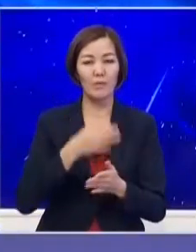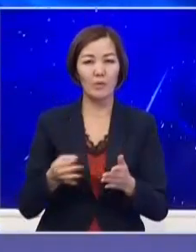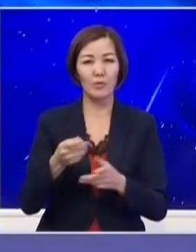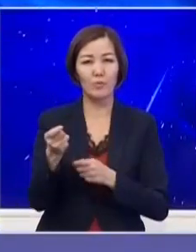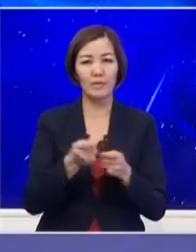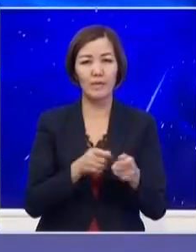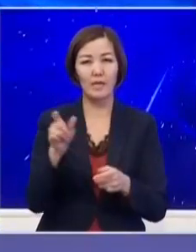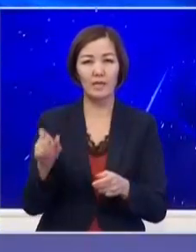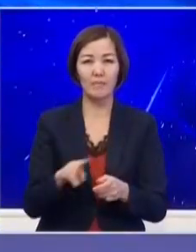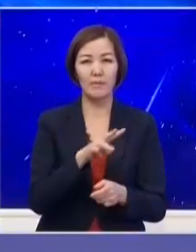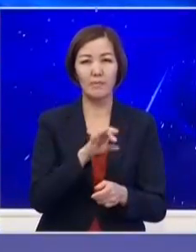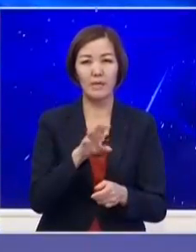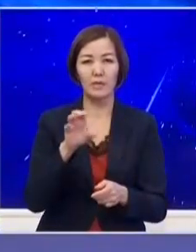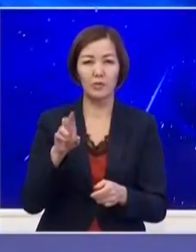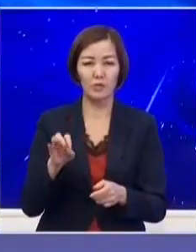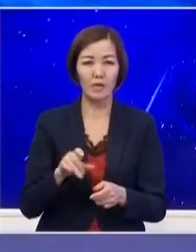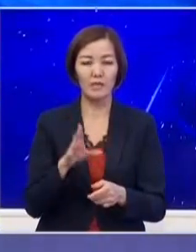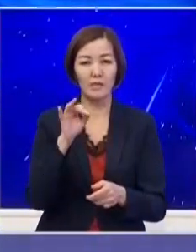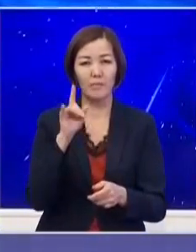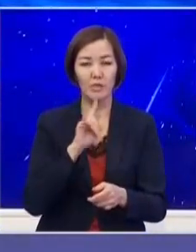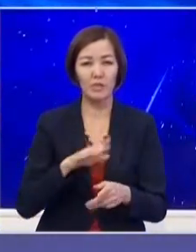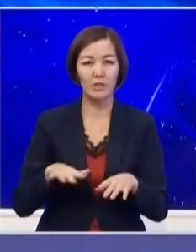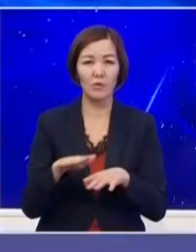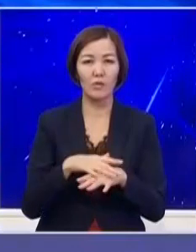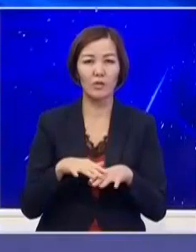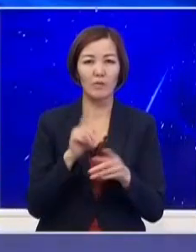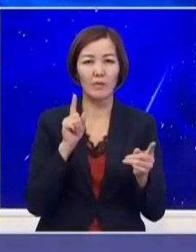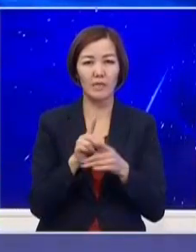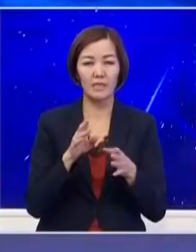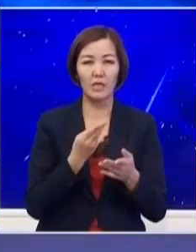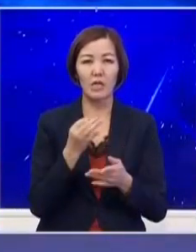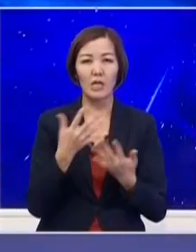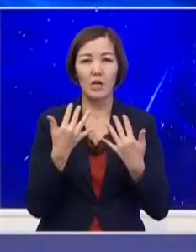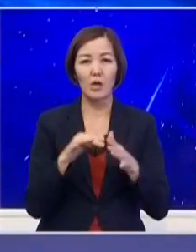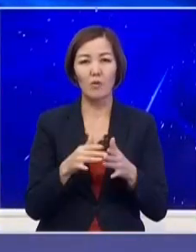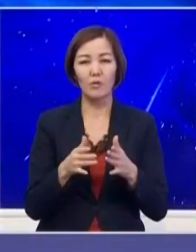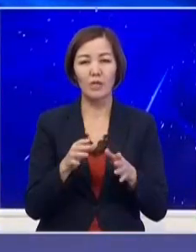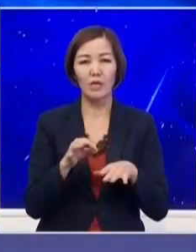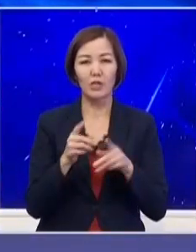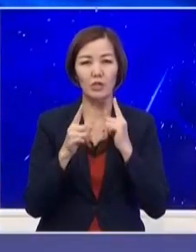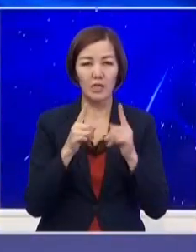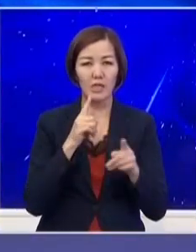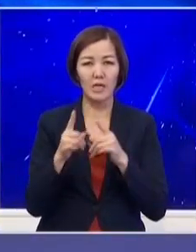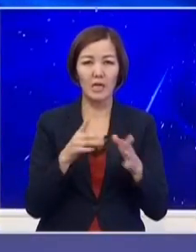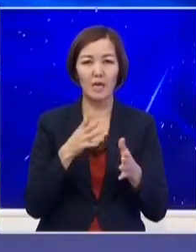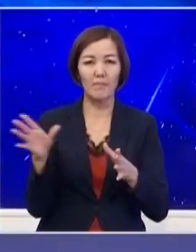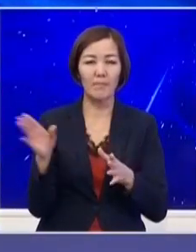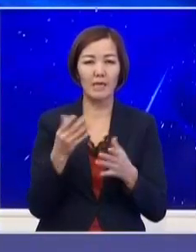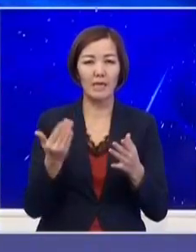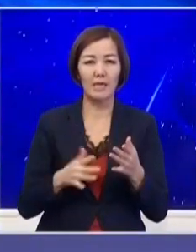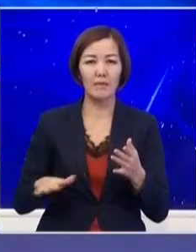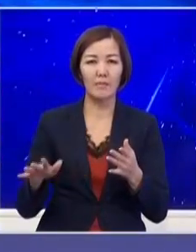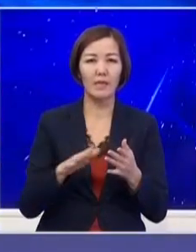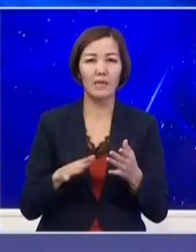Бүгін Алматы облысы әкімі Марат Султанғазиев еңбекші Қазақ ауданы тұрғындарымен кездесті. Шелек ауылында өткен жиынға аймаққа қарасты барлық